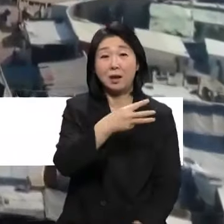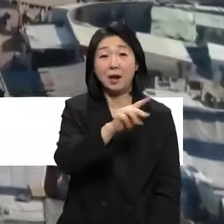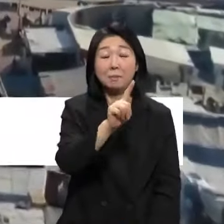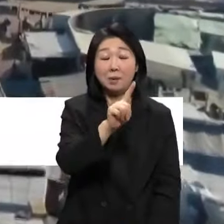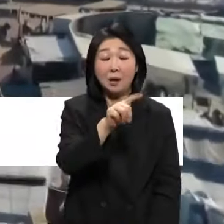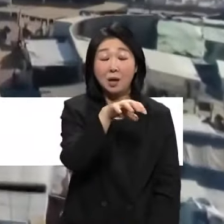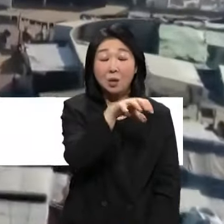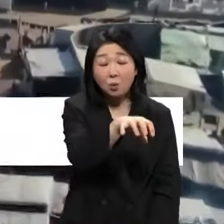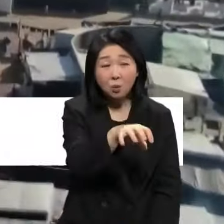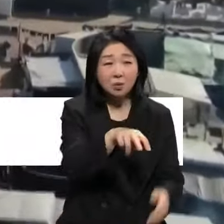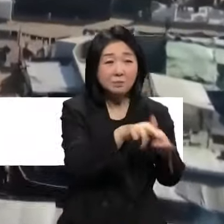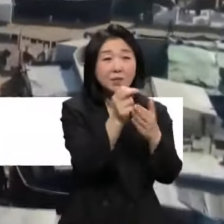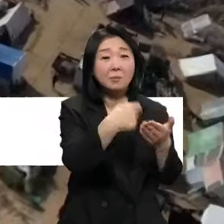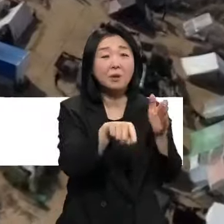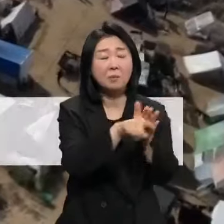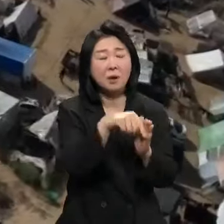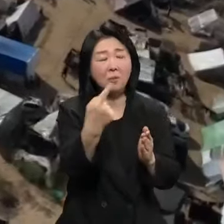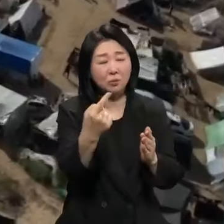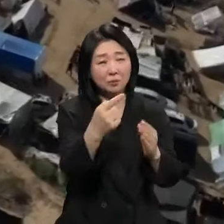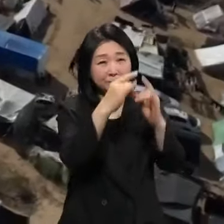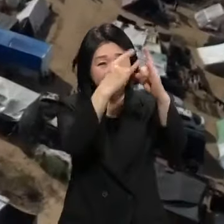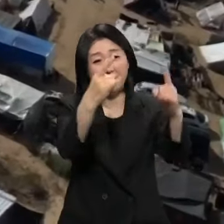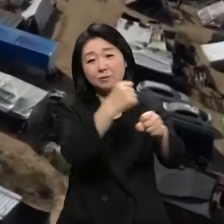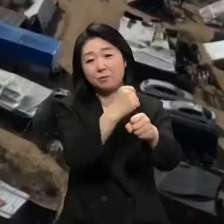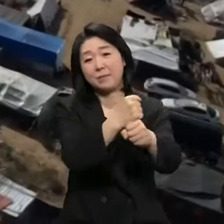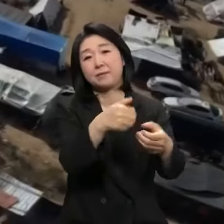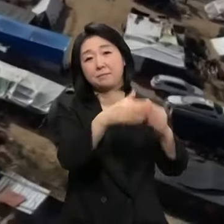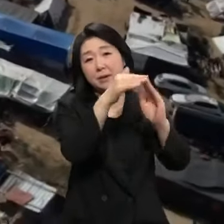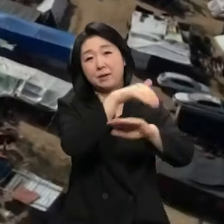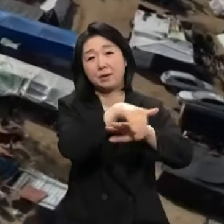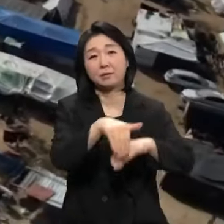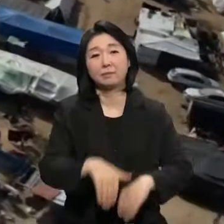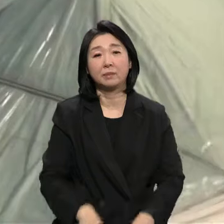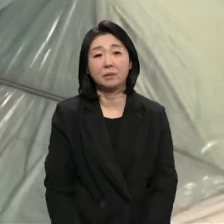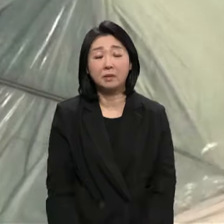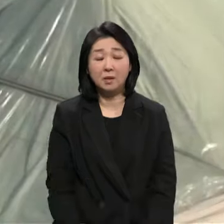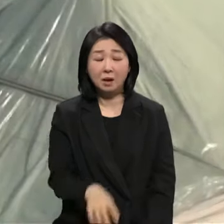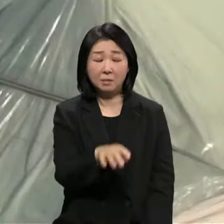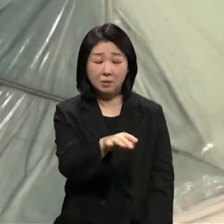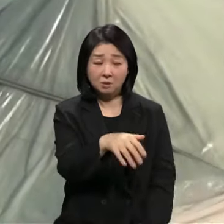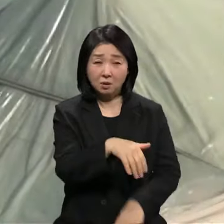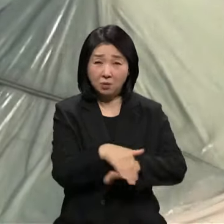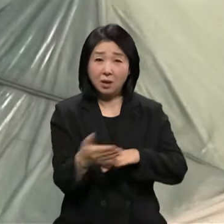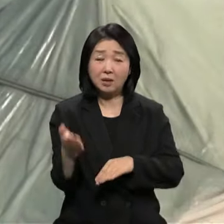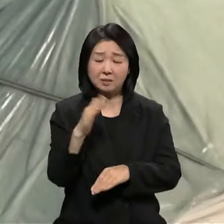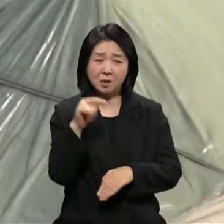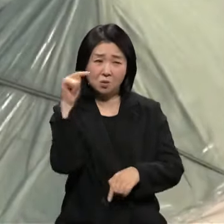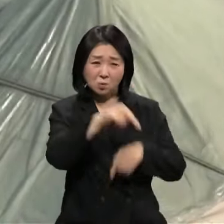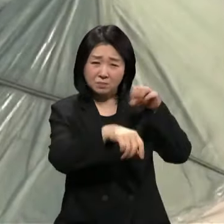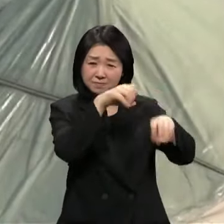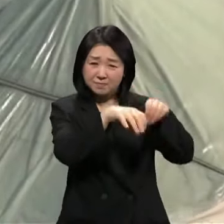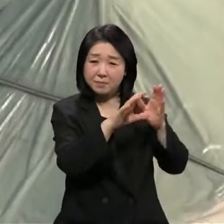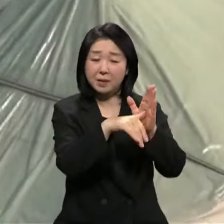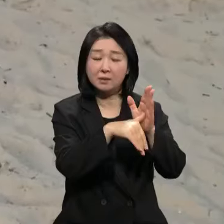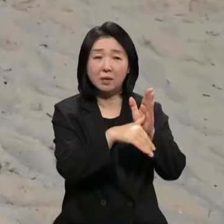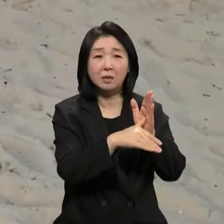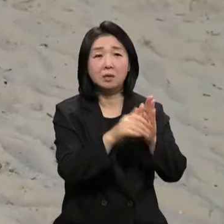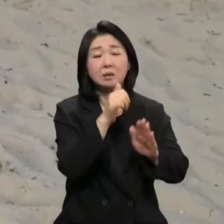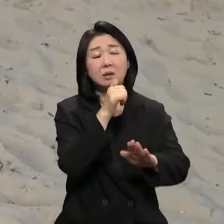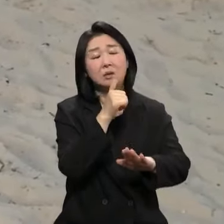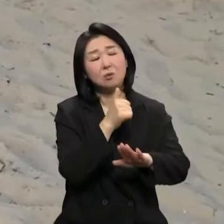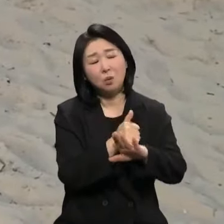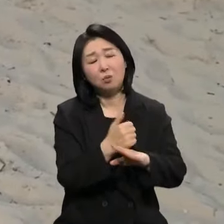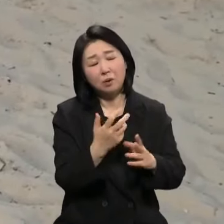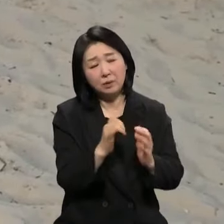피란민을 위한 대규모 텐트도 만들고 있습니다 하지만 이런 조치에도 공습이 시작되면 대규모 민간인 명